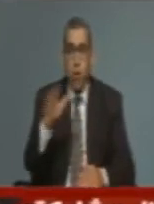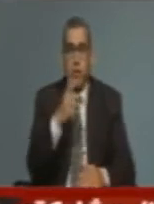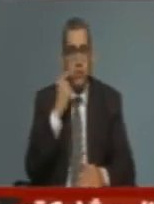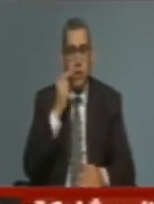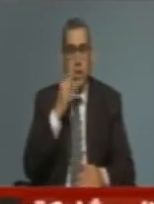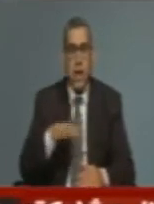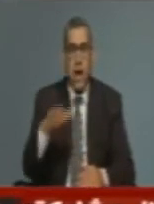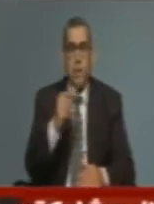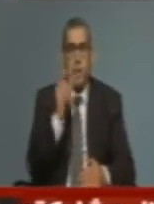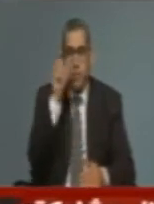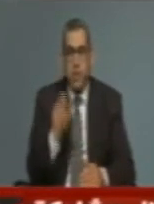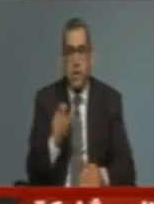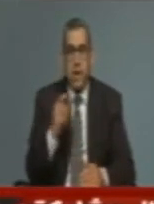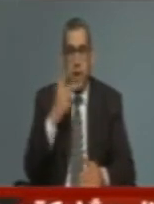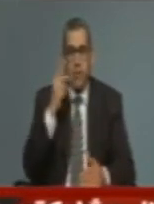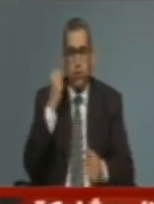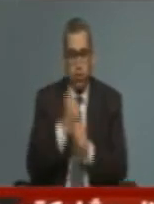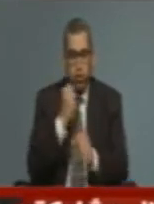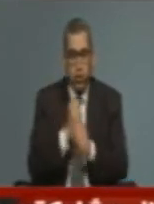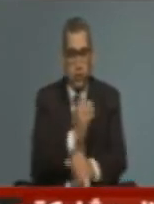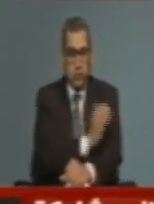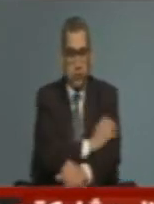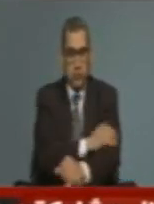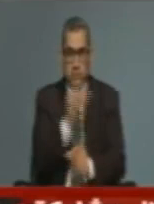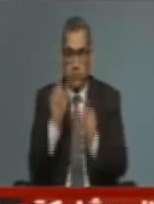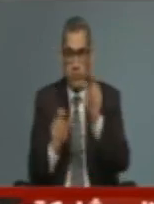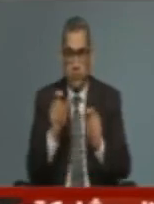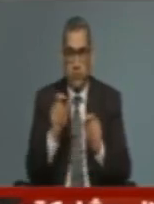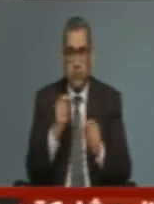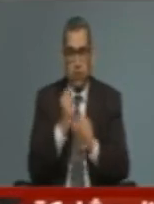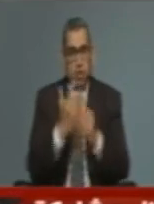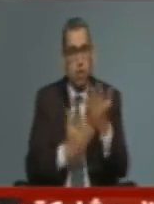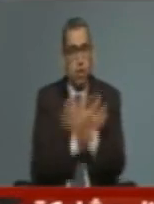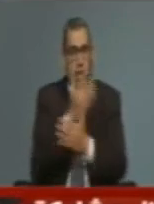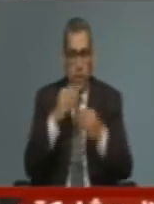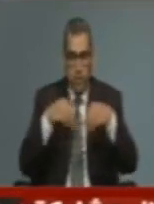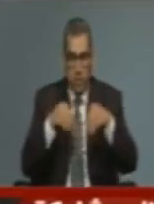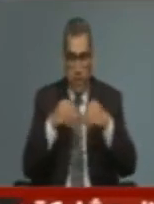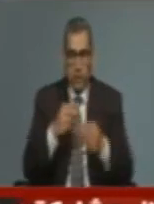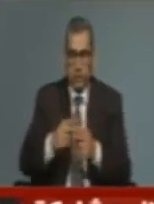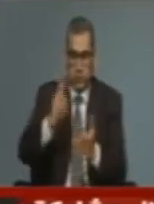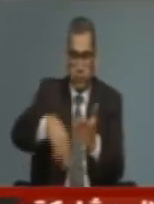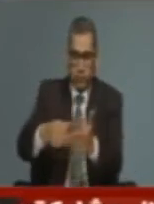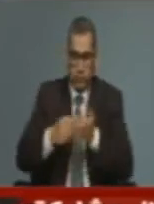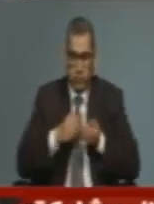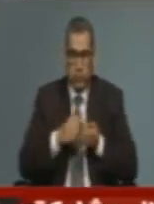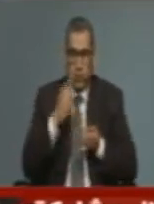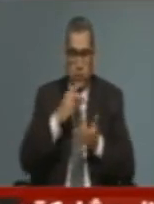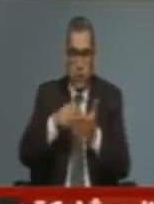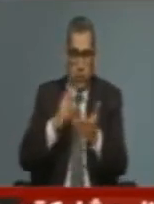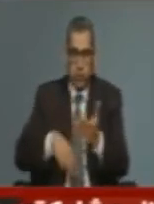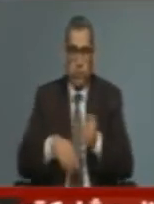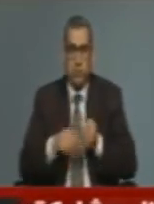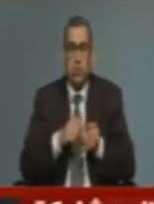ده، حتى للناس اللي بتشتغل بالتاجر يعني، اللي هم بيعملوا الايصالات، بيديك الحاجه ويديك الايصال، تقولي له